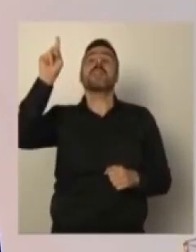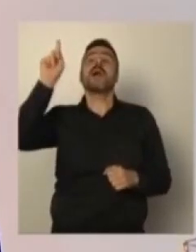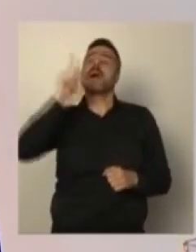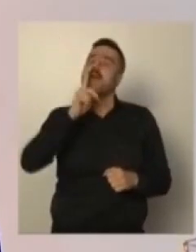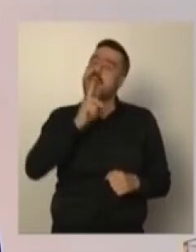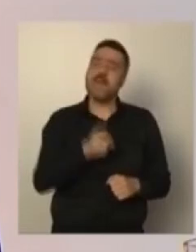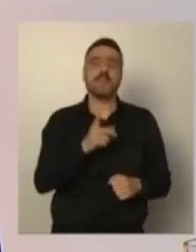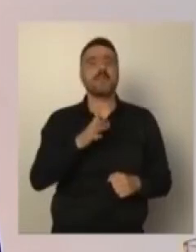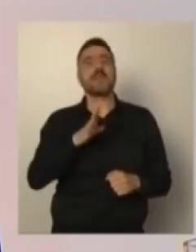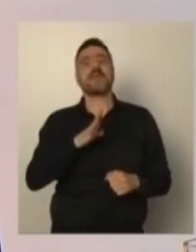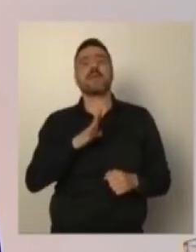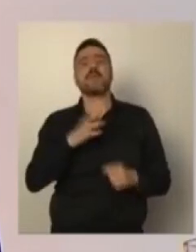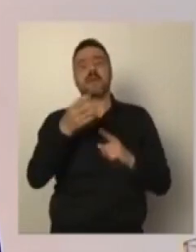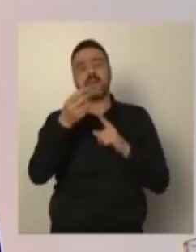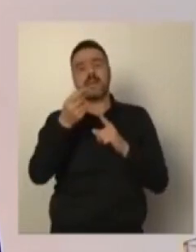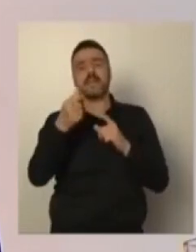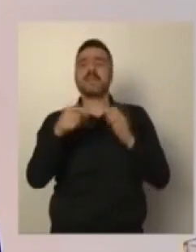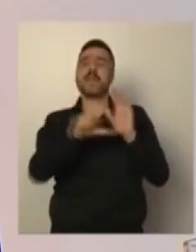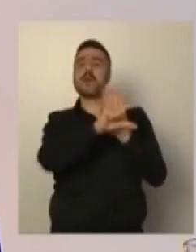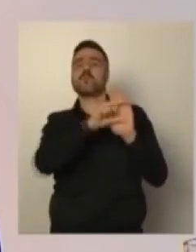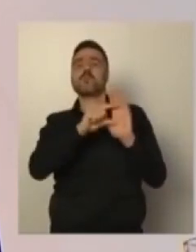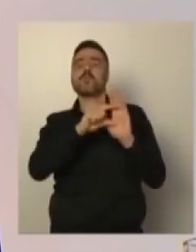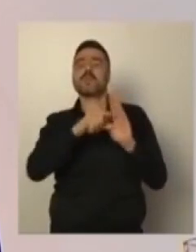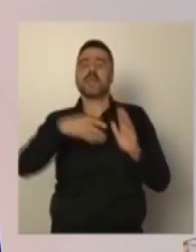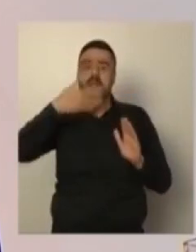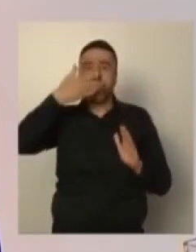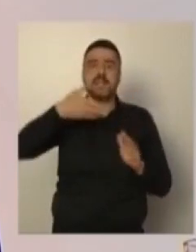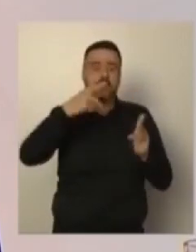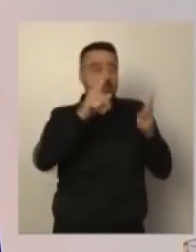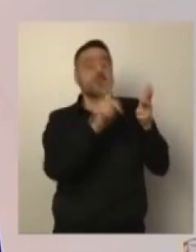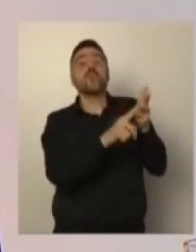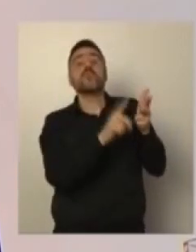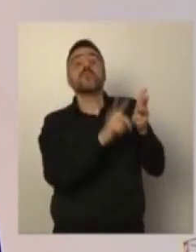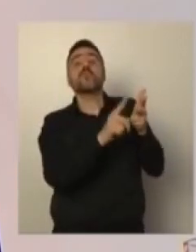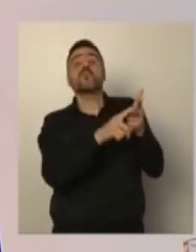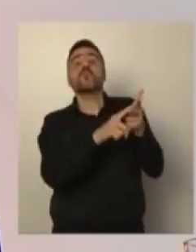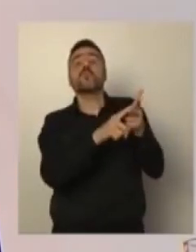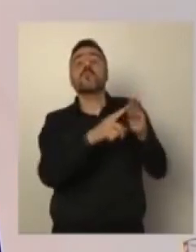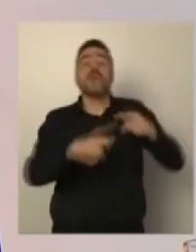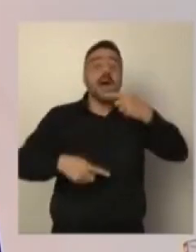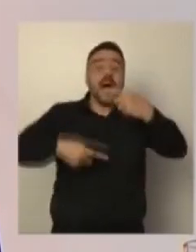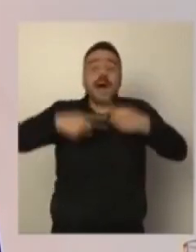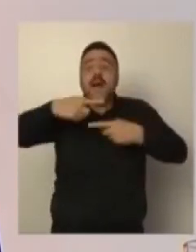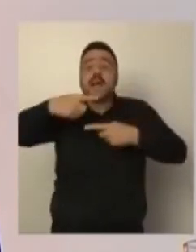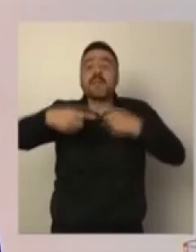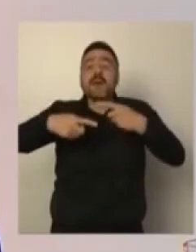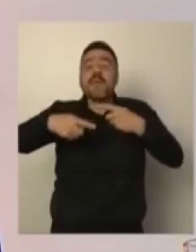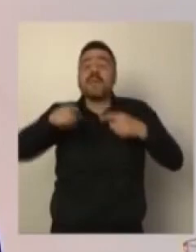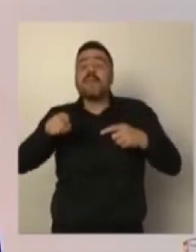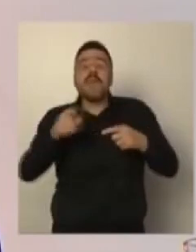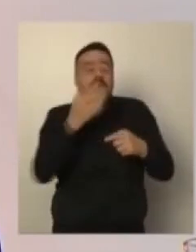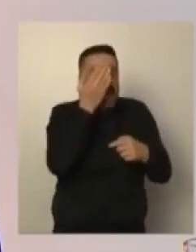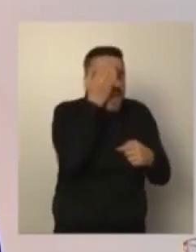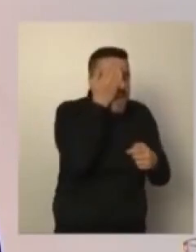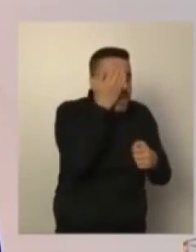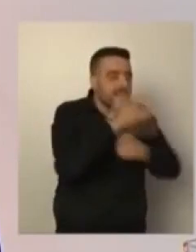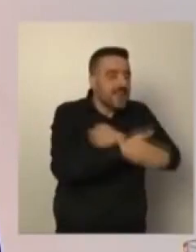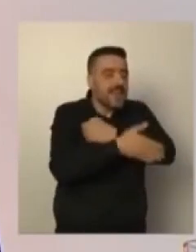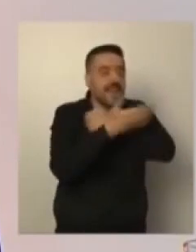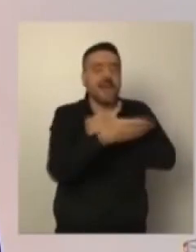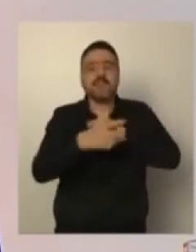Rabbimiz İsra suresinde. Bir üçüncüsü akrabaya ve muhtaçlara iyilik